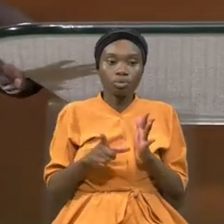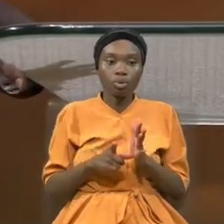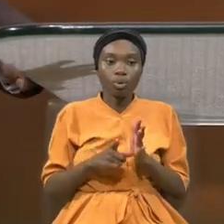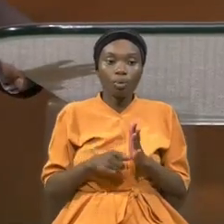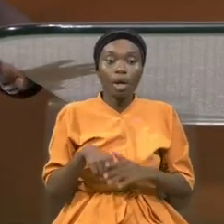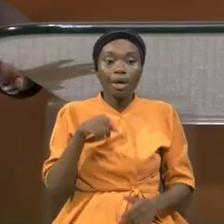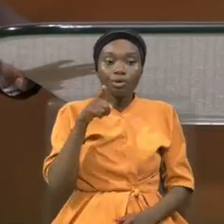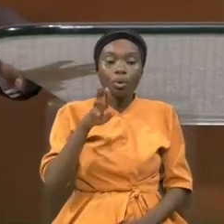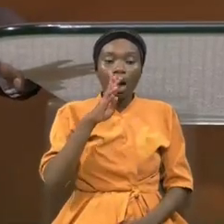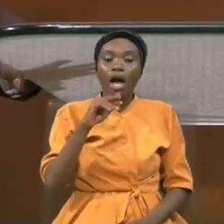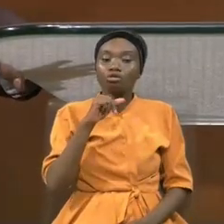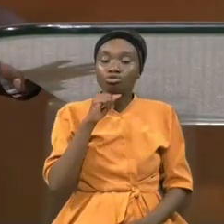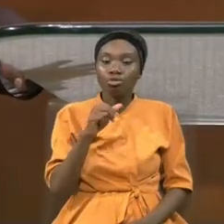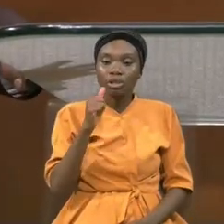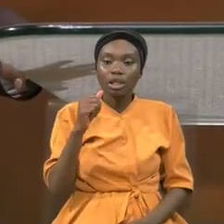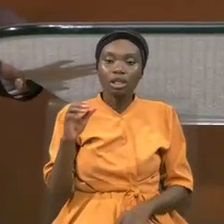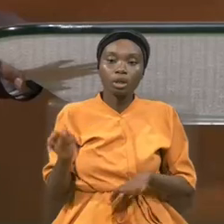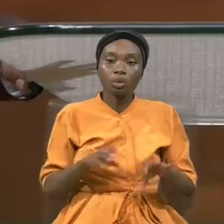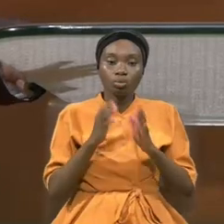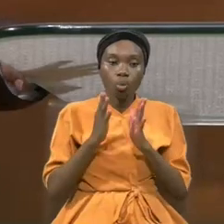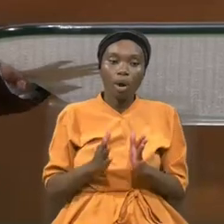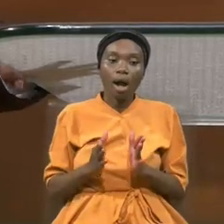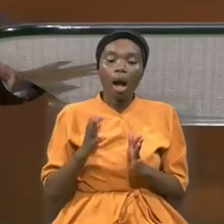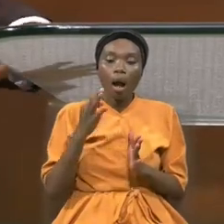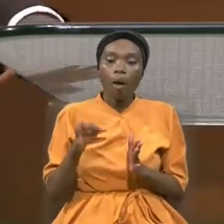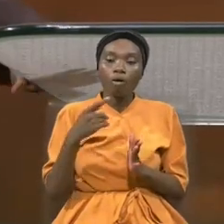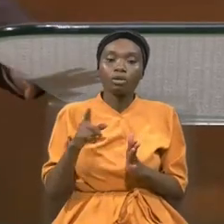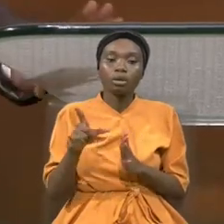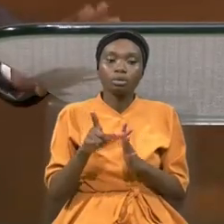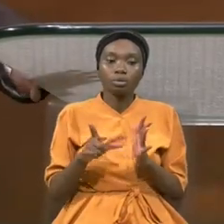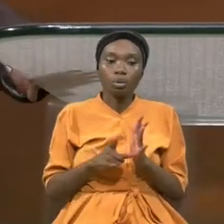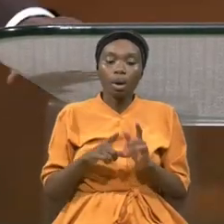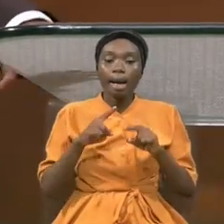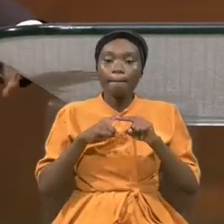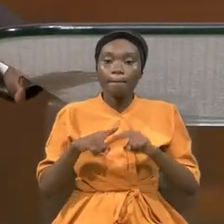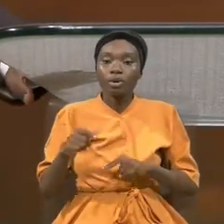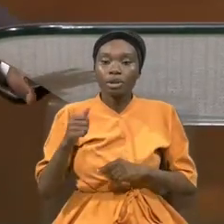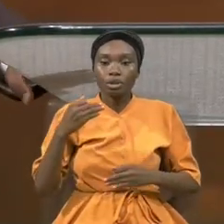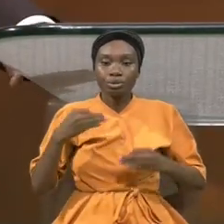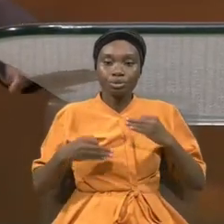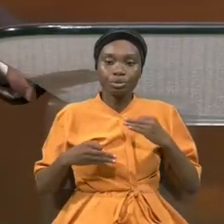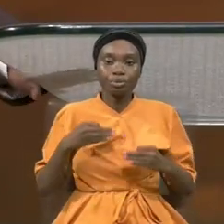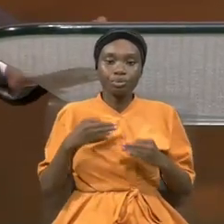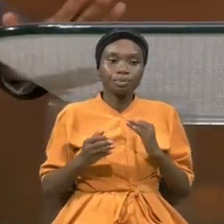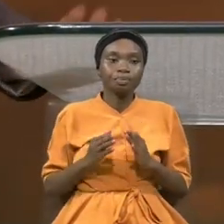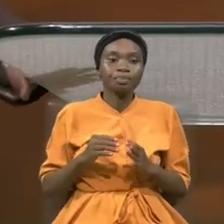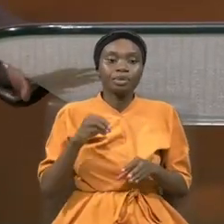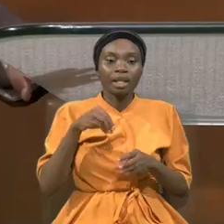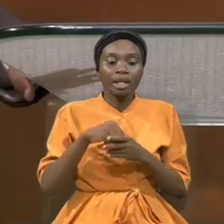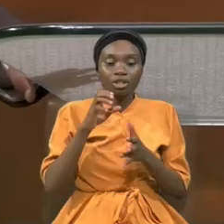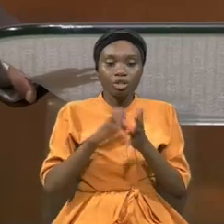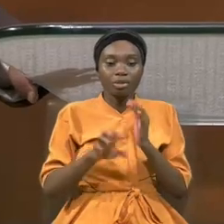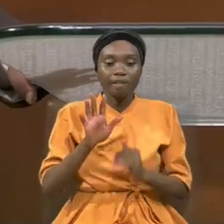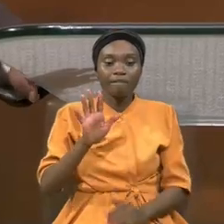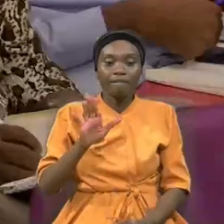tu n'es pas observateur de la loi, mais tu en es juge.